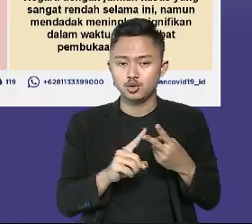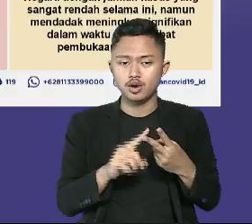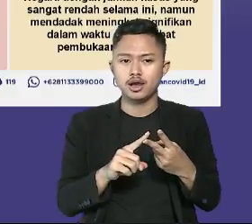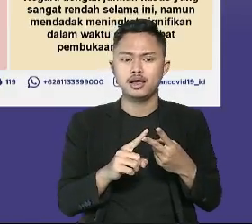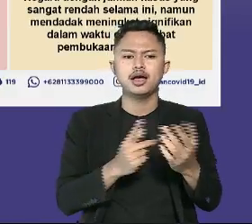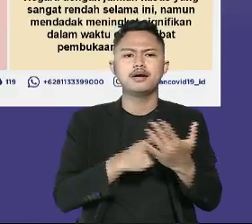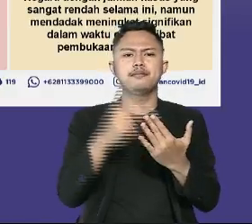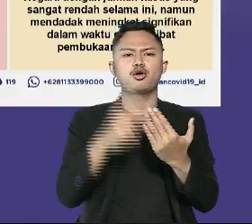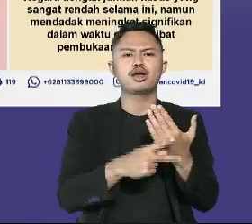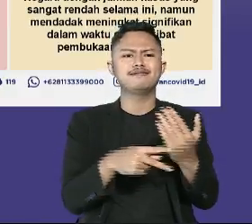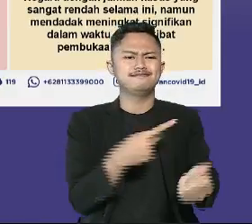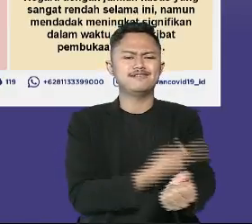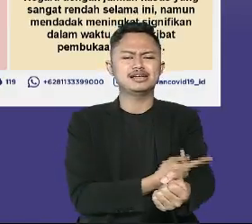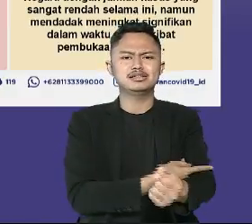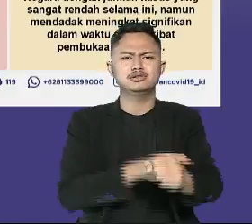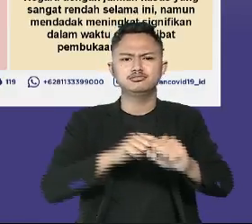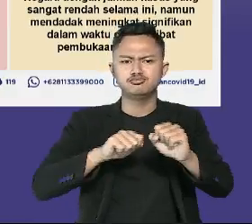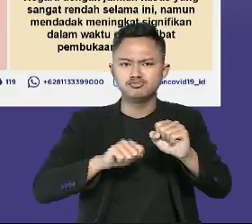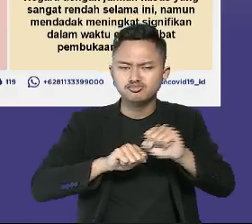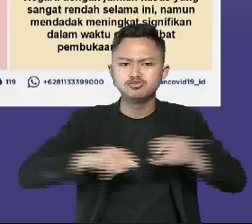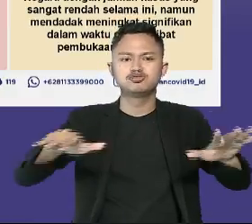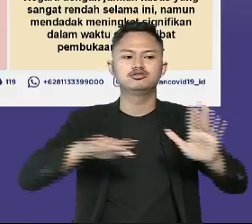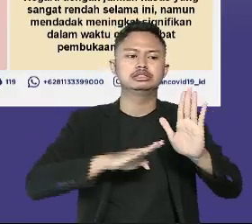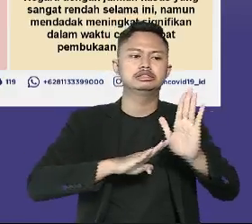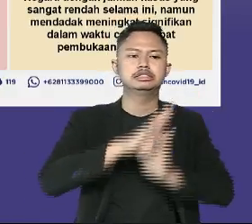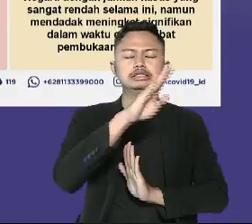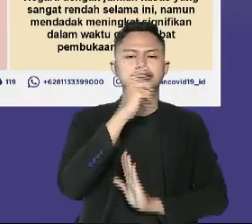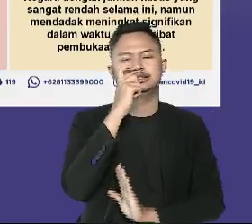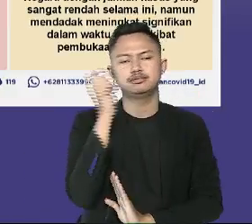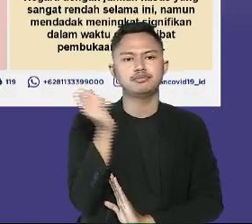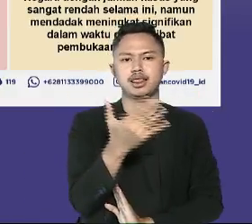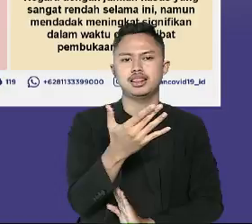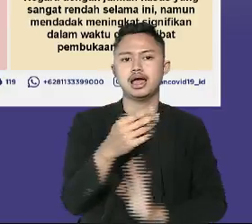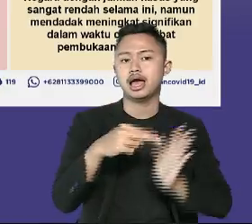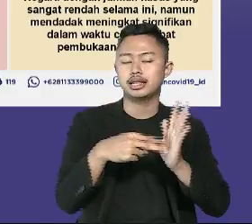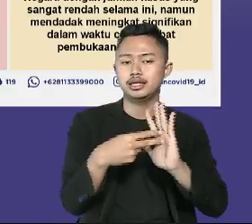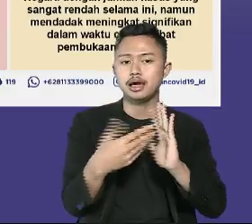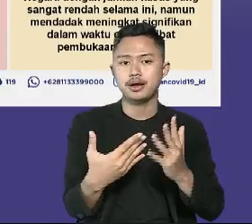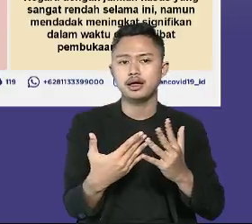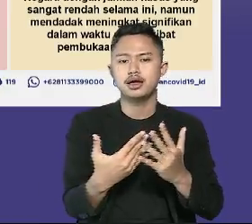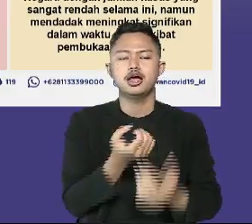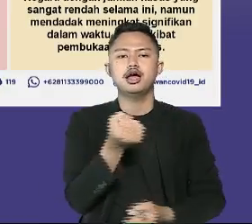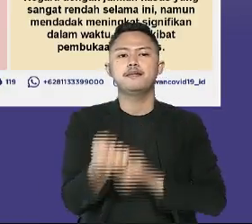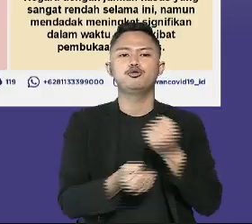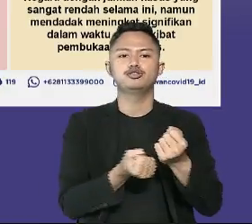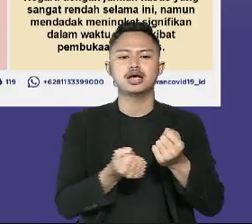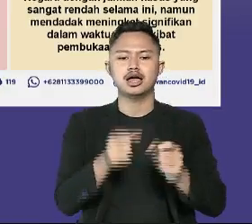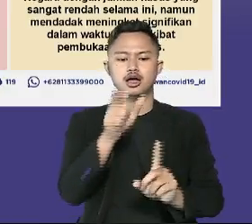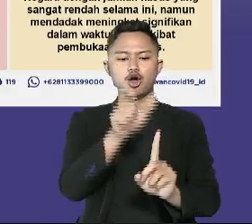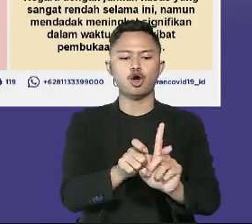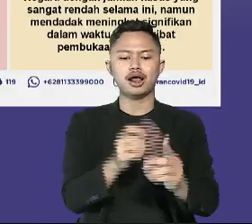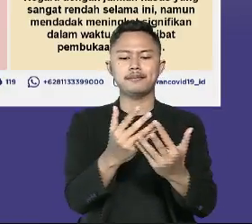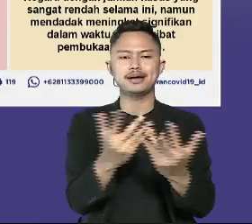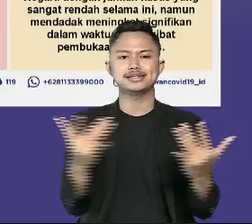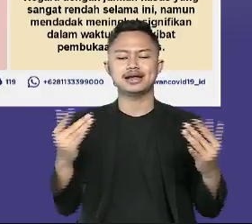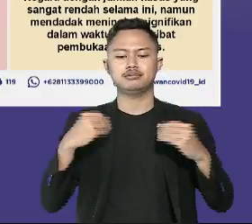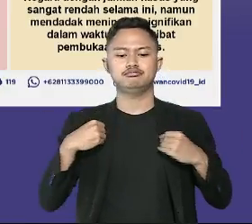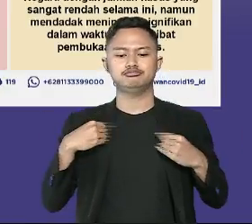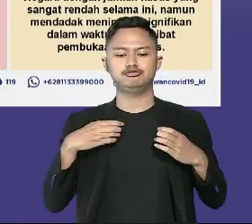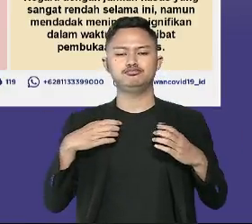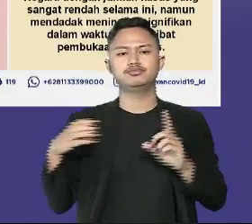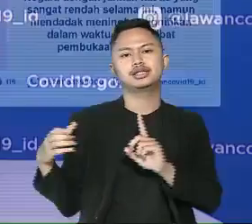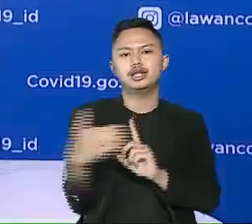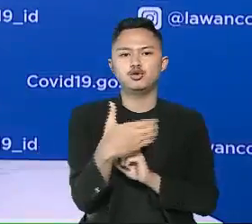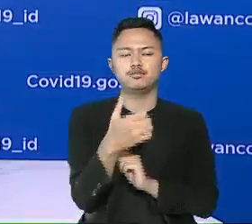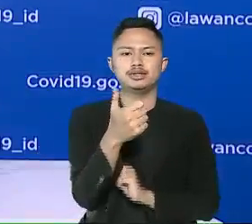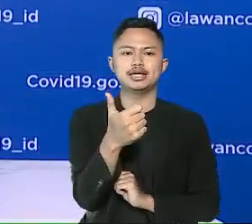program vaksinasi yang cukup signifikan dalam waktu cepat sehingga berkontribusi membentuk kekebalan tubuh masyarakat